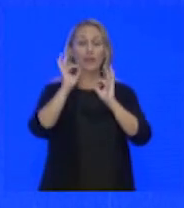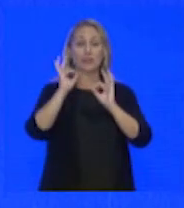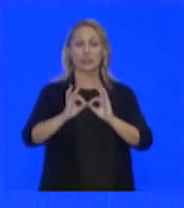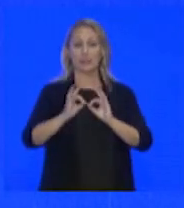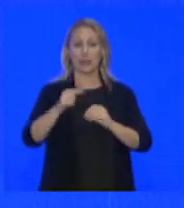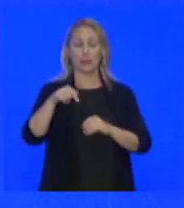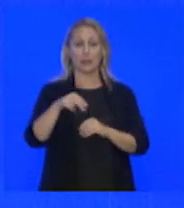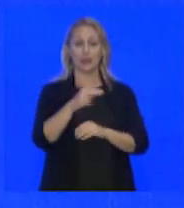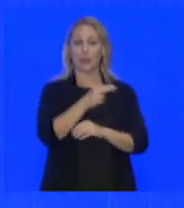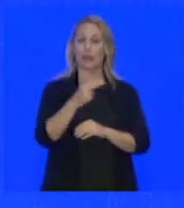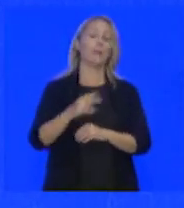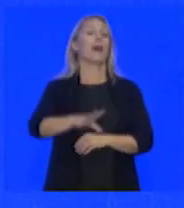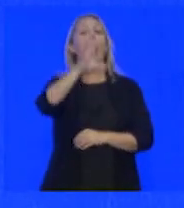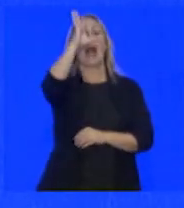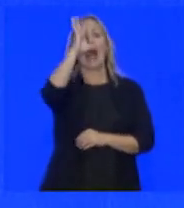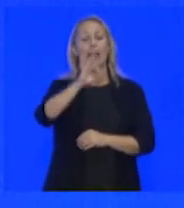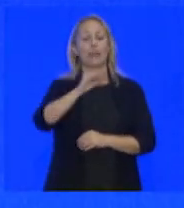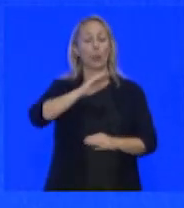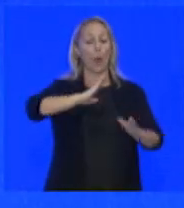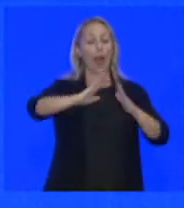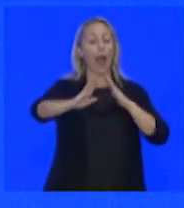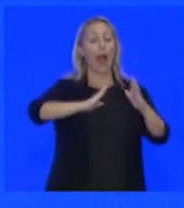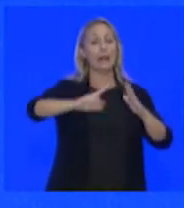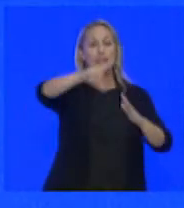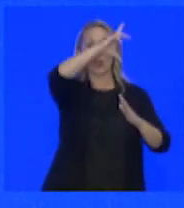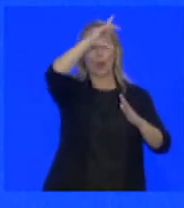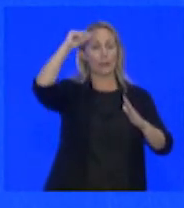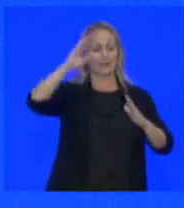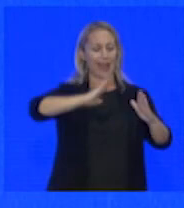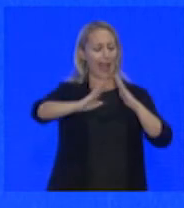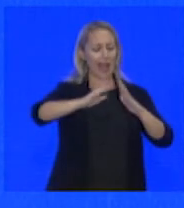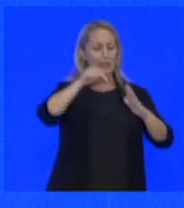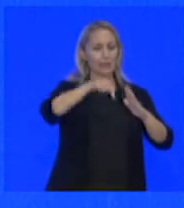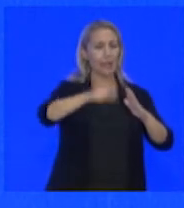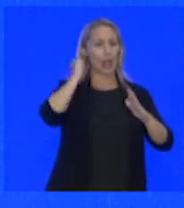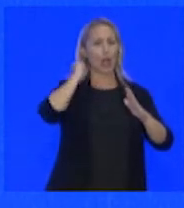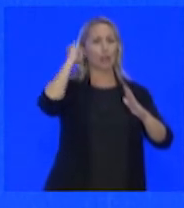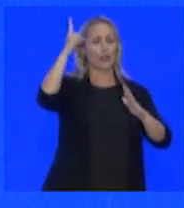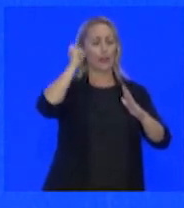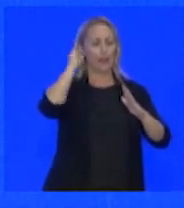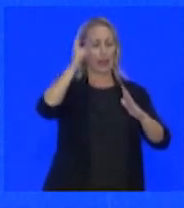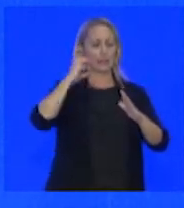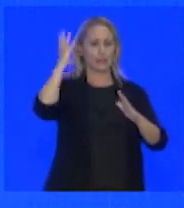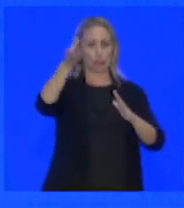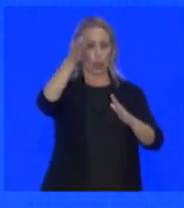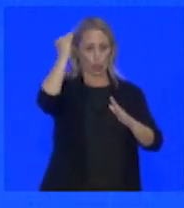αποκαταστήσαμε το πραγματικό άσυλο διακίνησης της γνώσης και ιδεών στα πανεπιστήμια